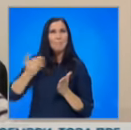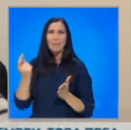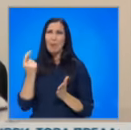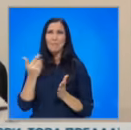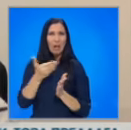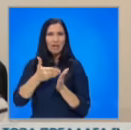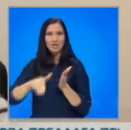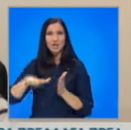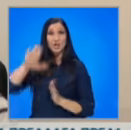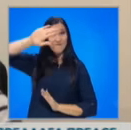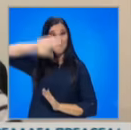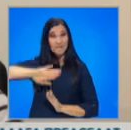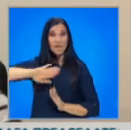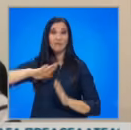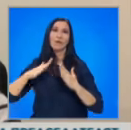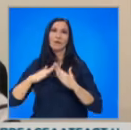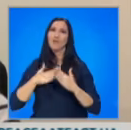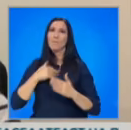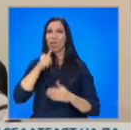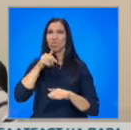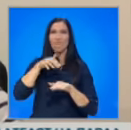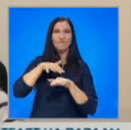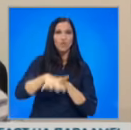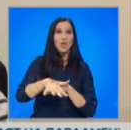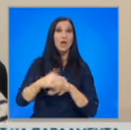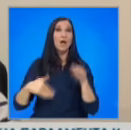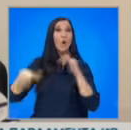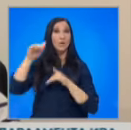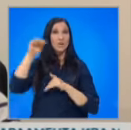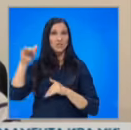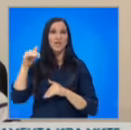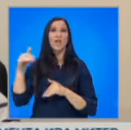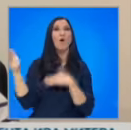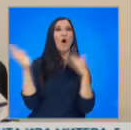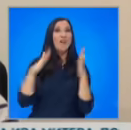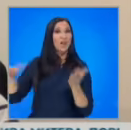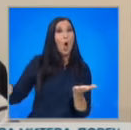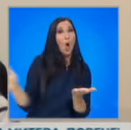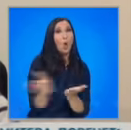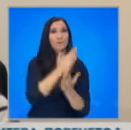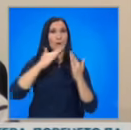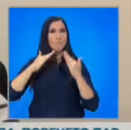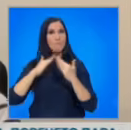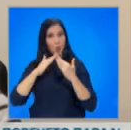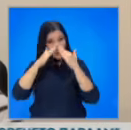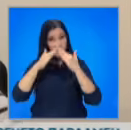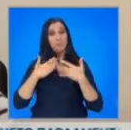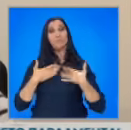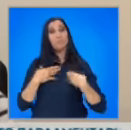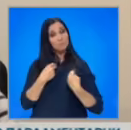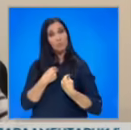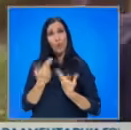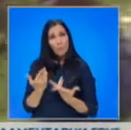ни. Има и наводнение на горния етаж, където вятърът е отвял покрива. Но ние сме добре. Мнозина загубиха всичко,